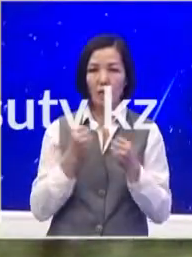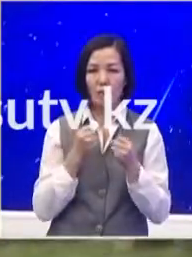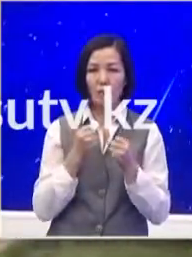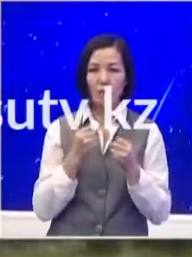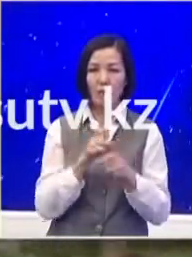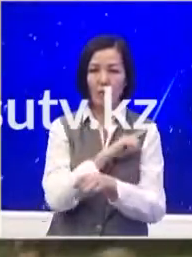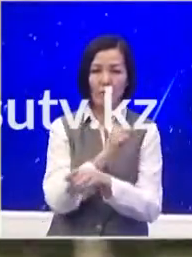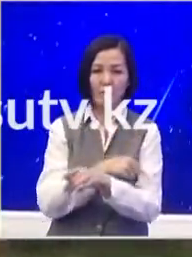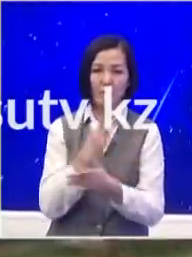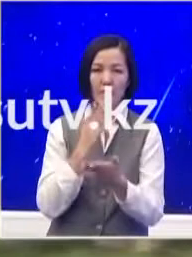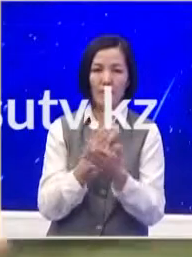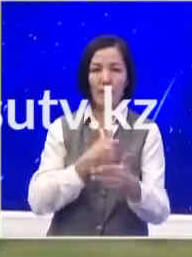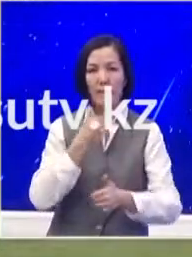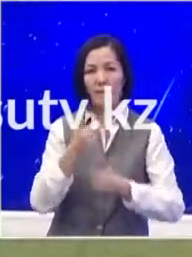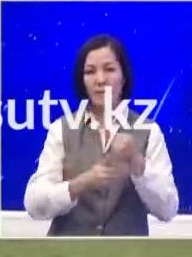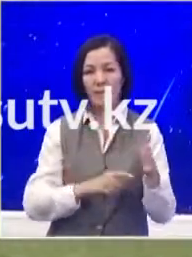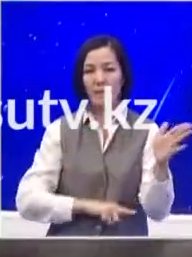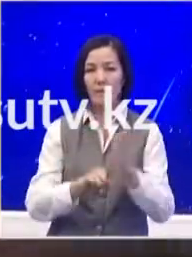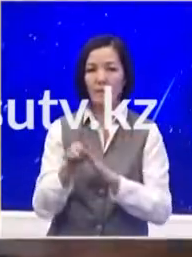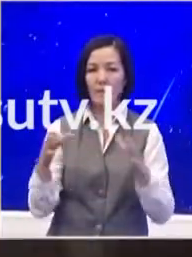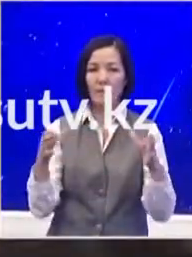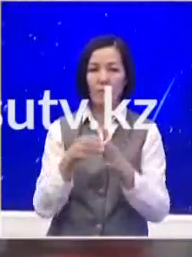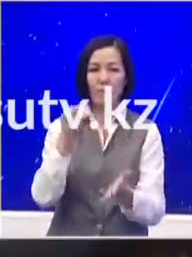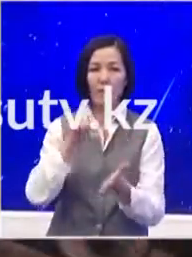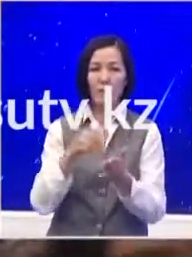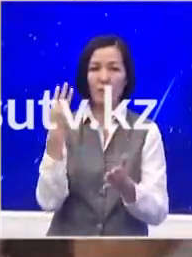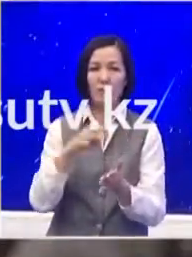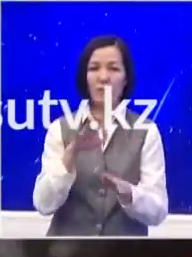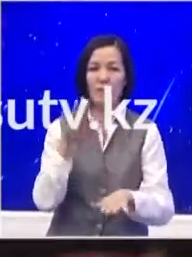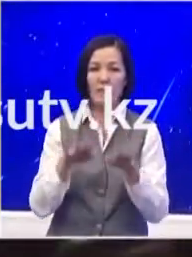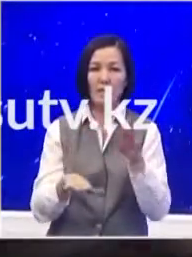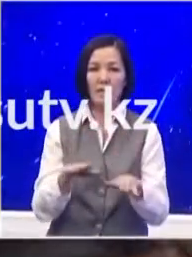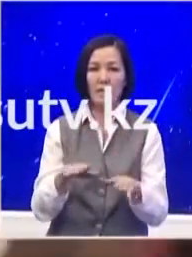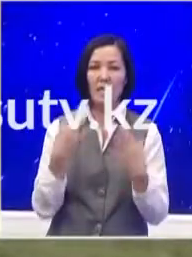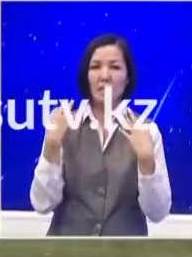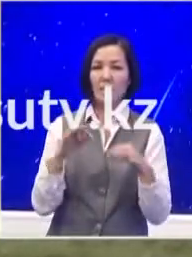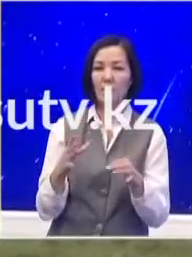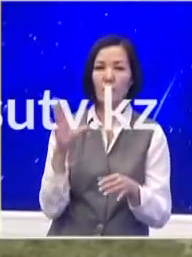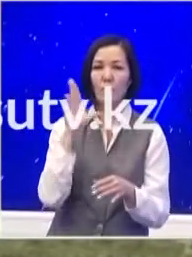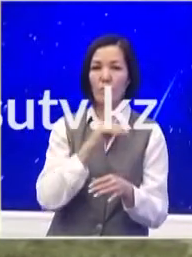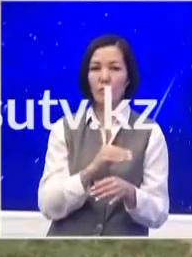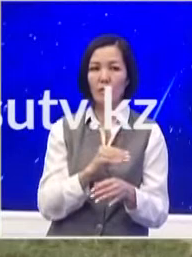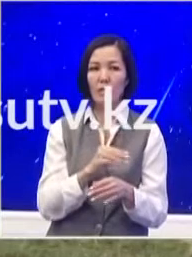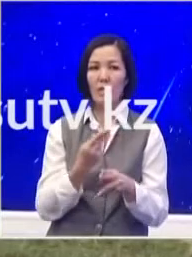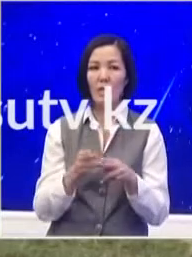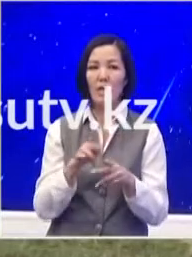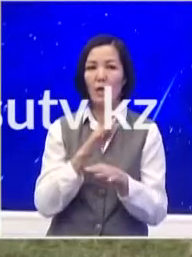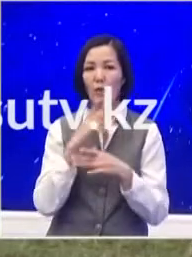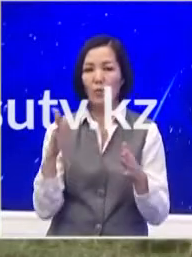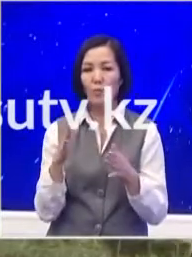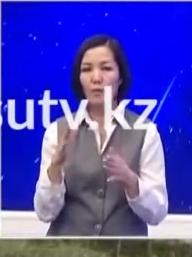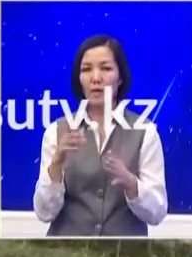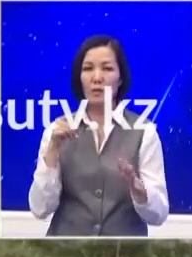келген. Бәсеке басталғаннан аянбай топқа кірді. 30 гел тартатын серкені емін-еркін көтере білген Дархан ең көп салым